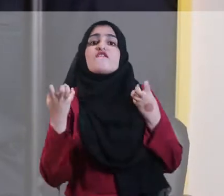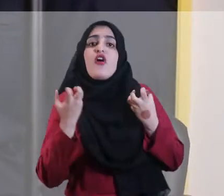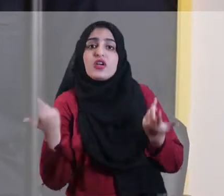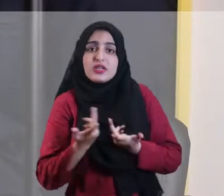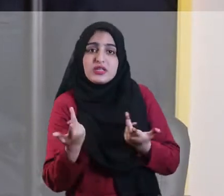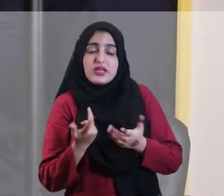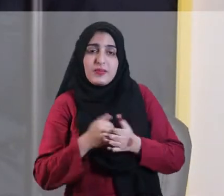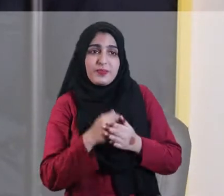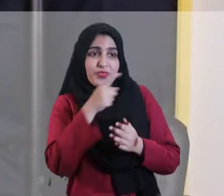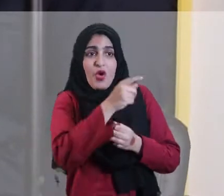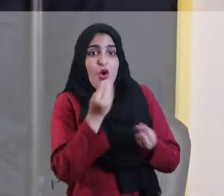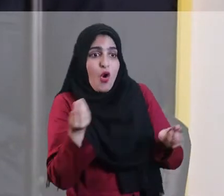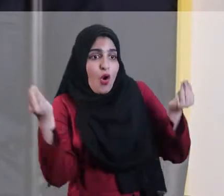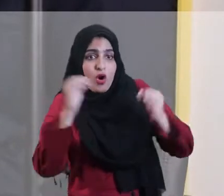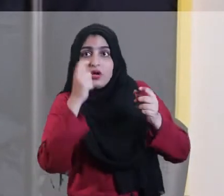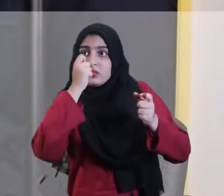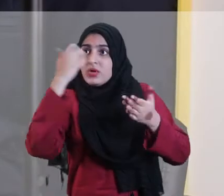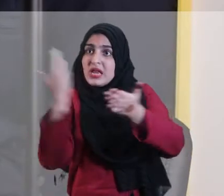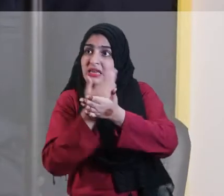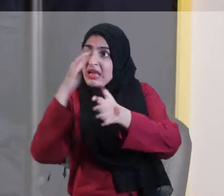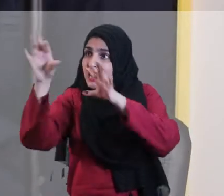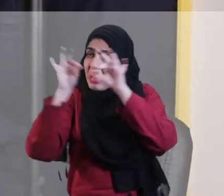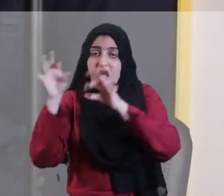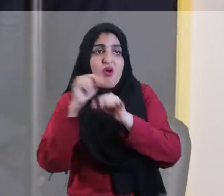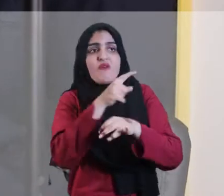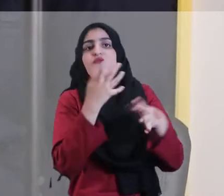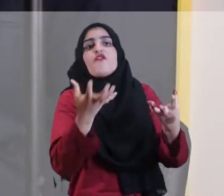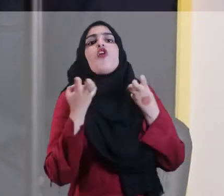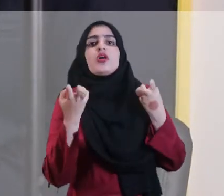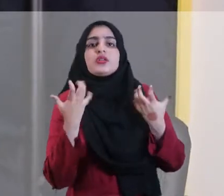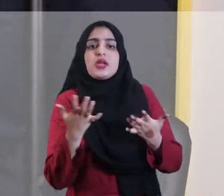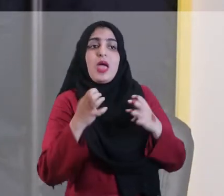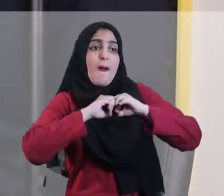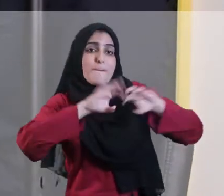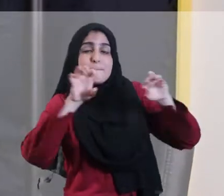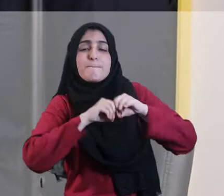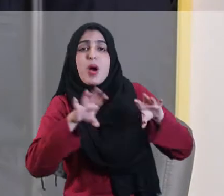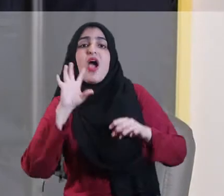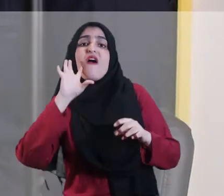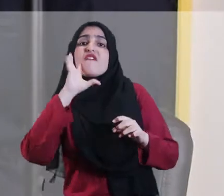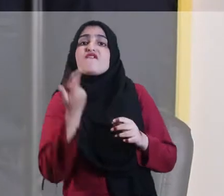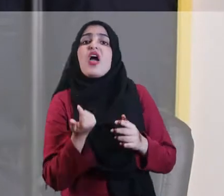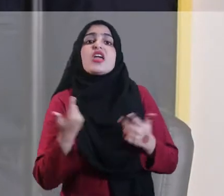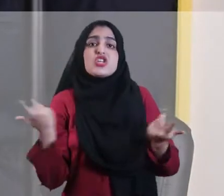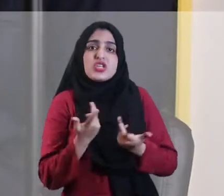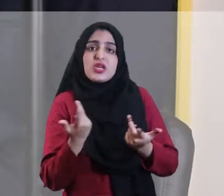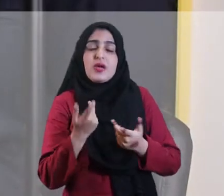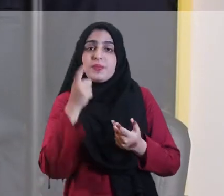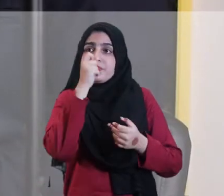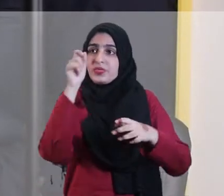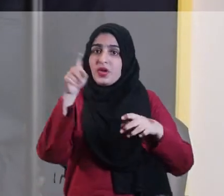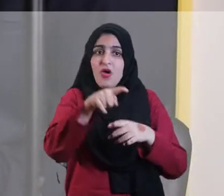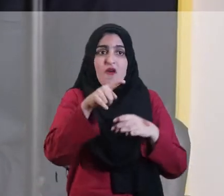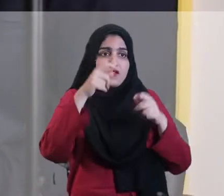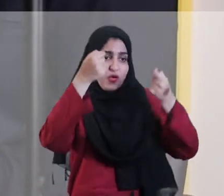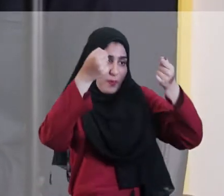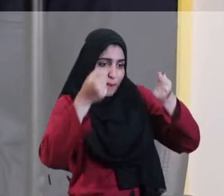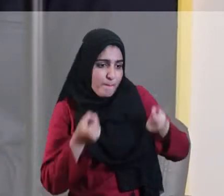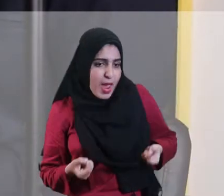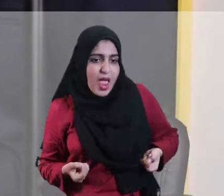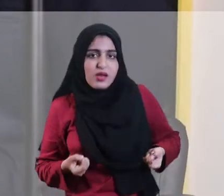करें और सबसे बड़ी कंपनी के मार्केटिंग प्रोफेशनल सबसे ज्यादा कोई